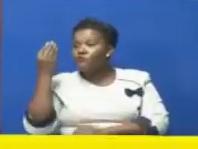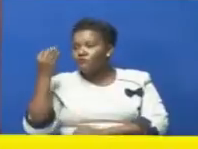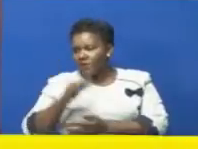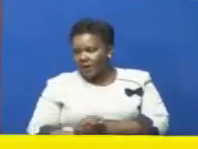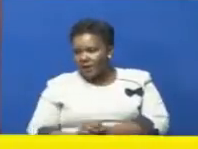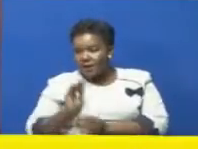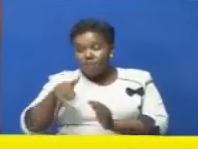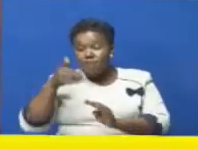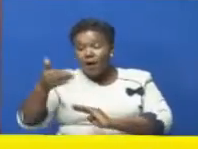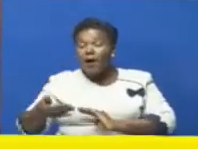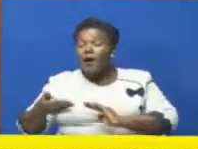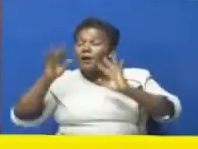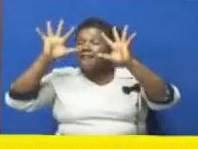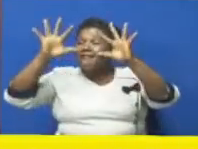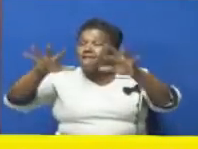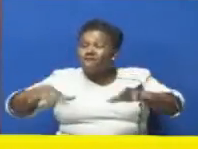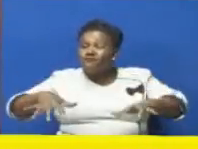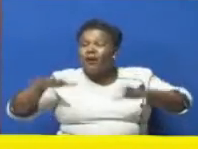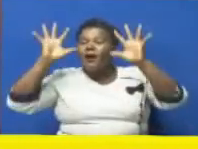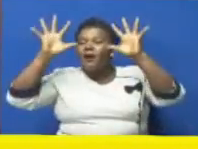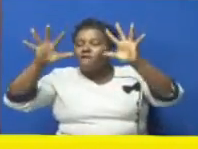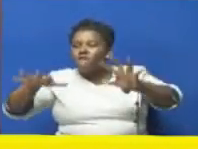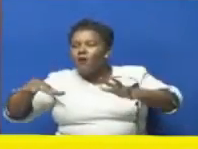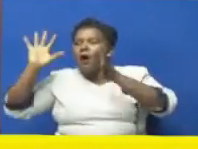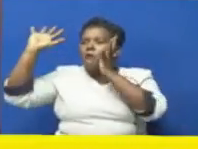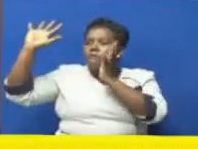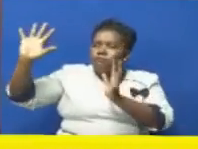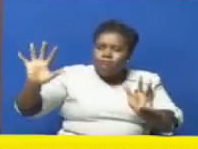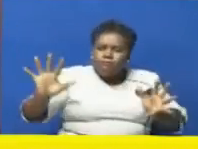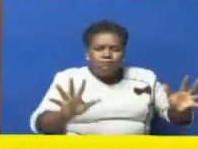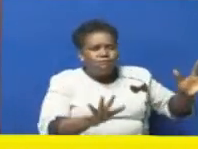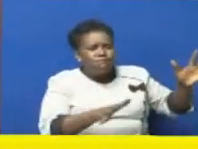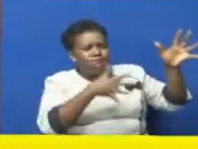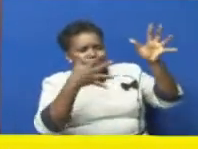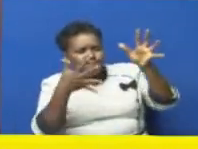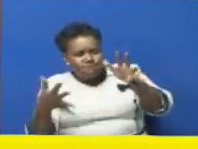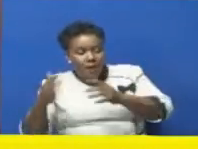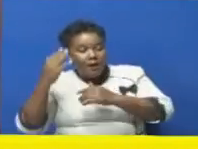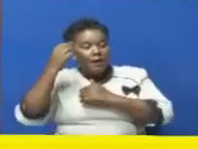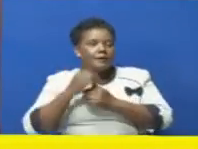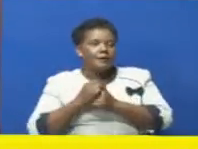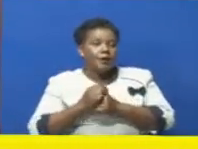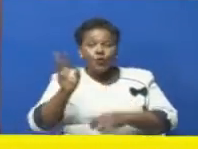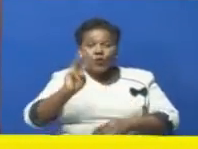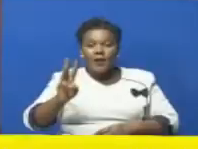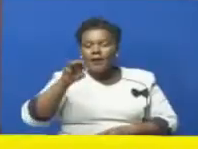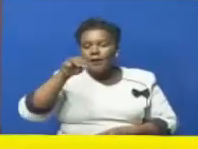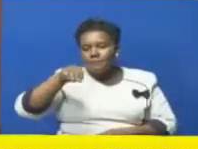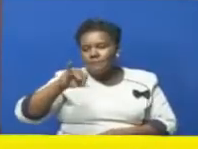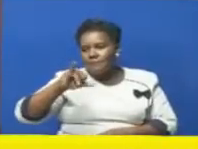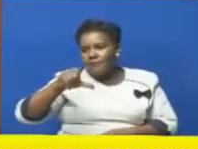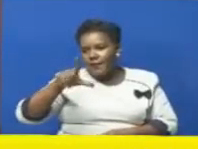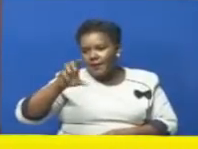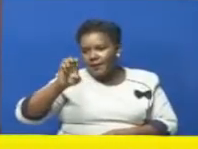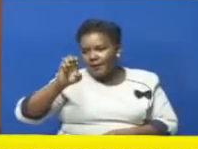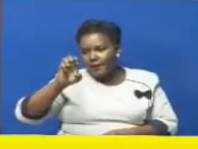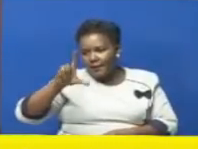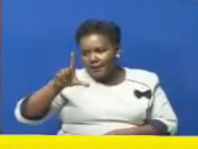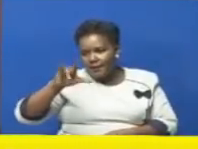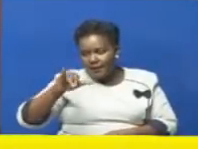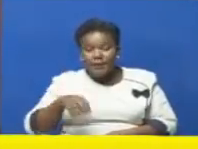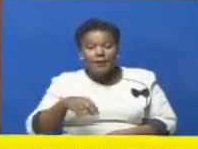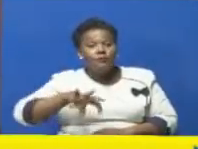cha Maji Moto wilayani Mlele katika bonde la Mpimbwe mkoani Katavi. Mkuu wa wilaya Mlele Philbert Osanga